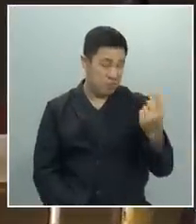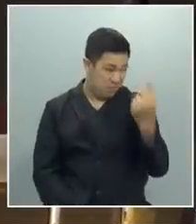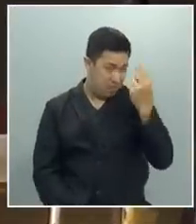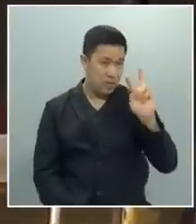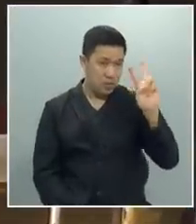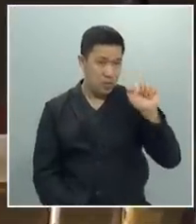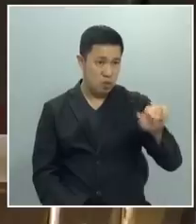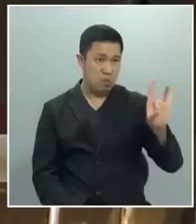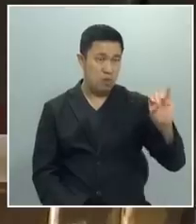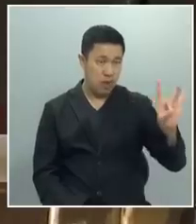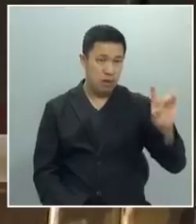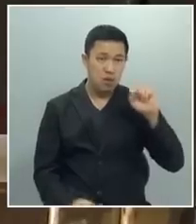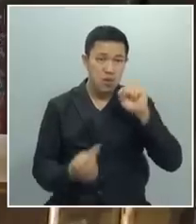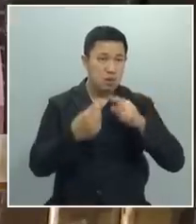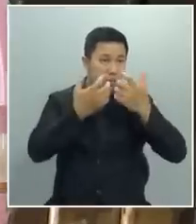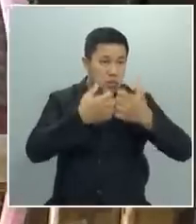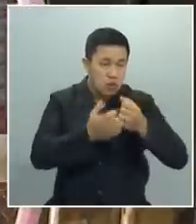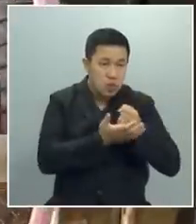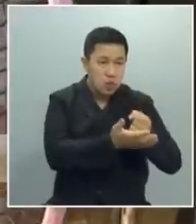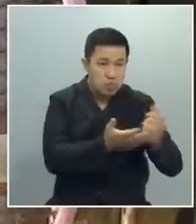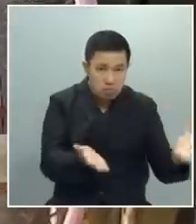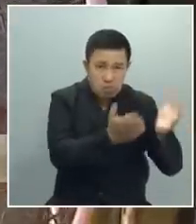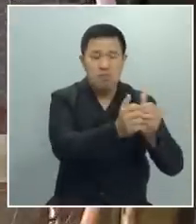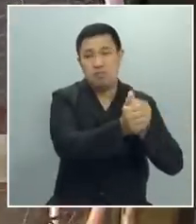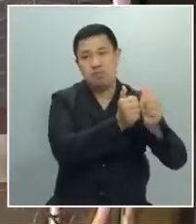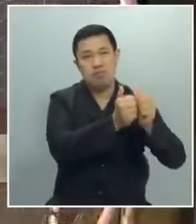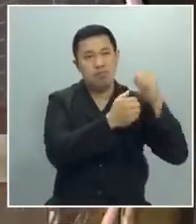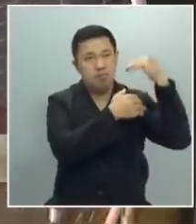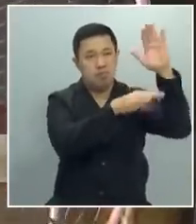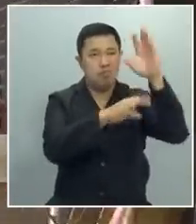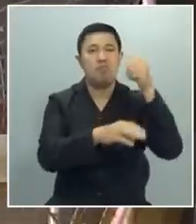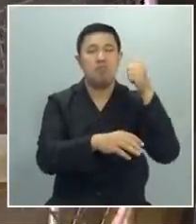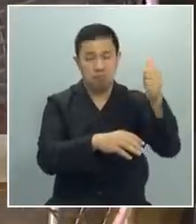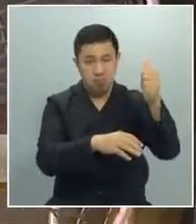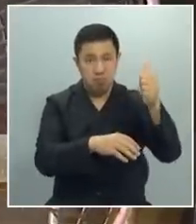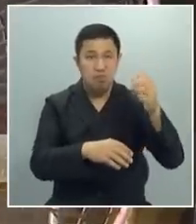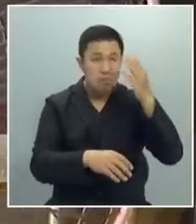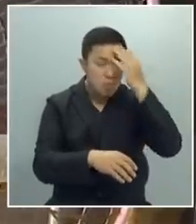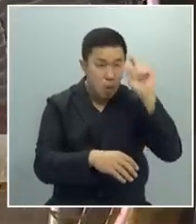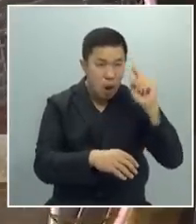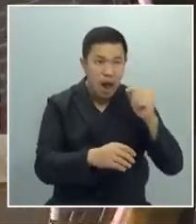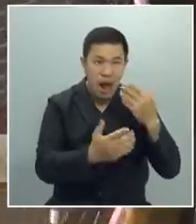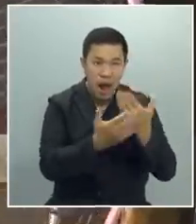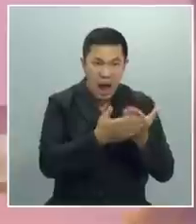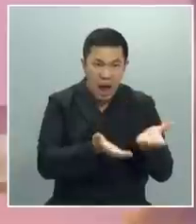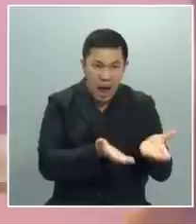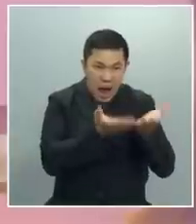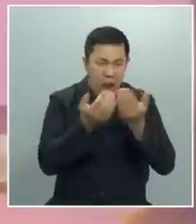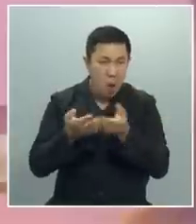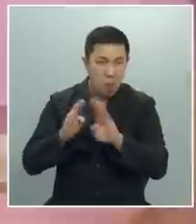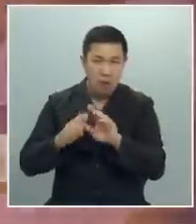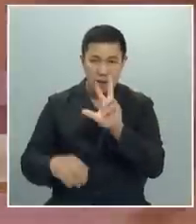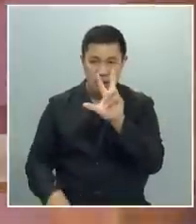กับอุตสาหกรรมเพื่อสนับสนุนให้อุตสาหกรรมแข่งขันได้ส่งออกดีโดยปรับขึ้นค่าไฟของครัวเรือน